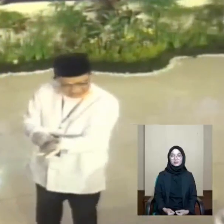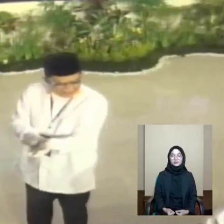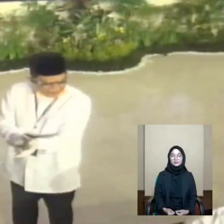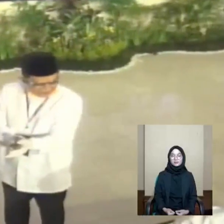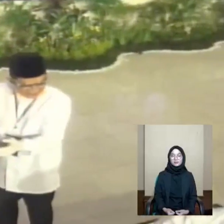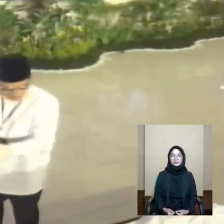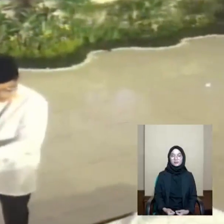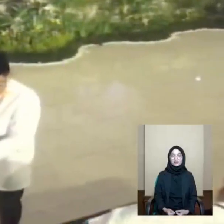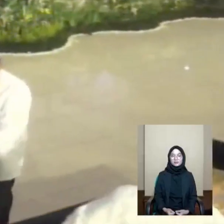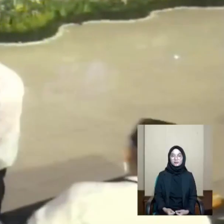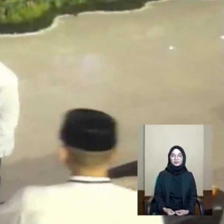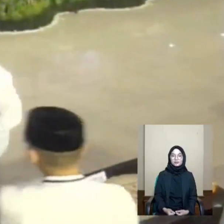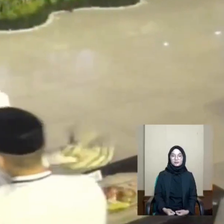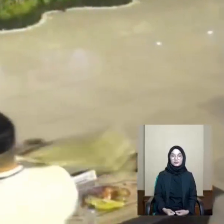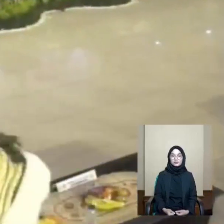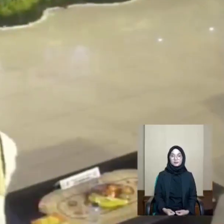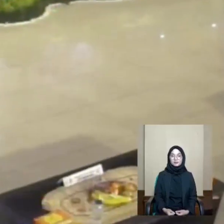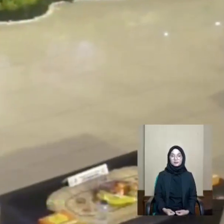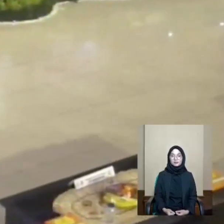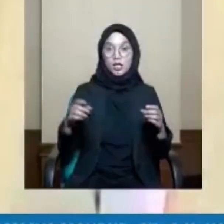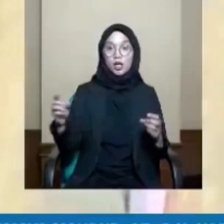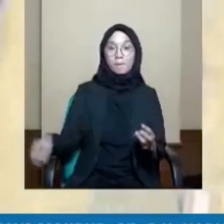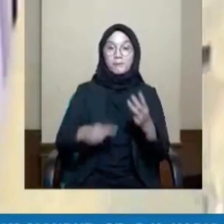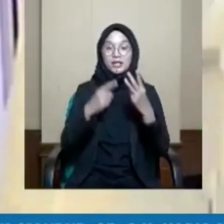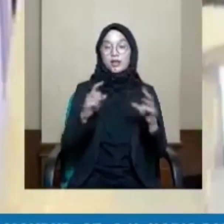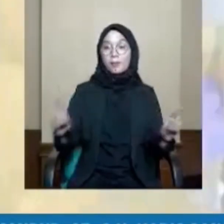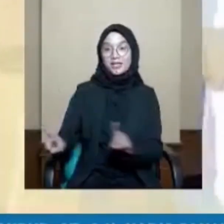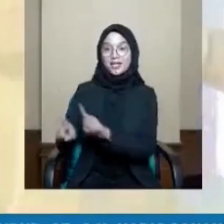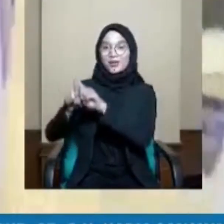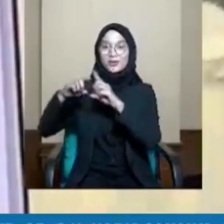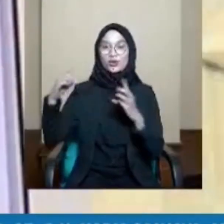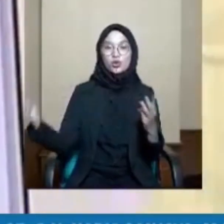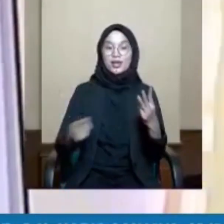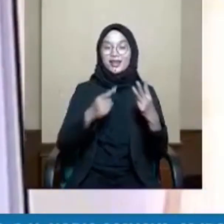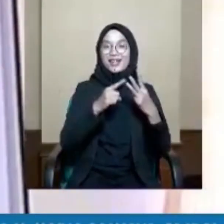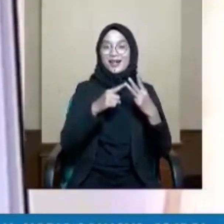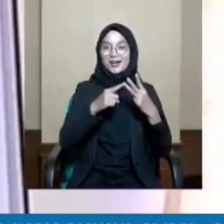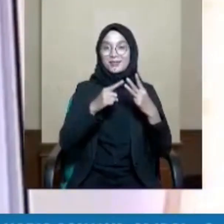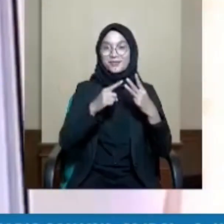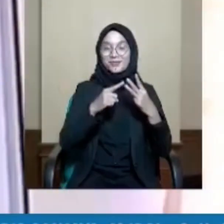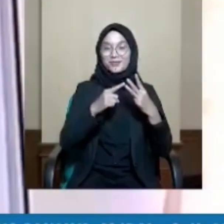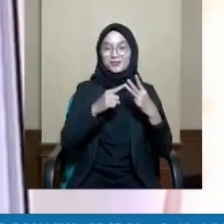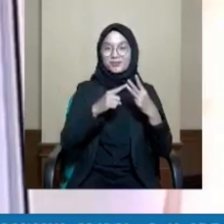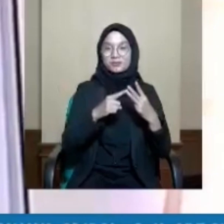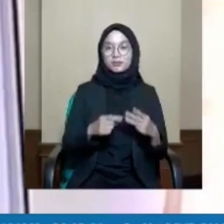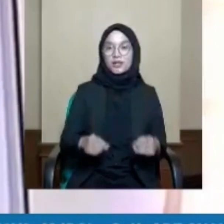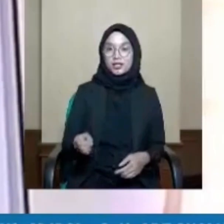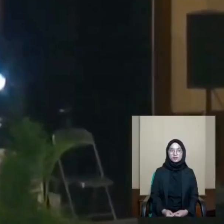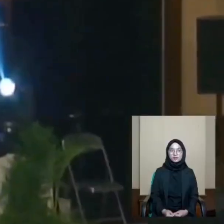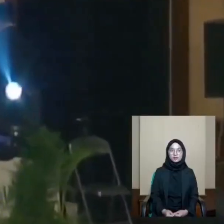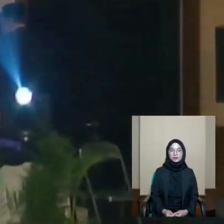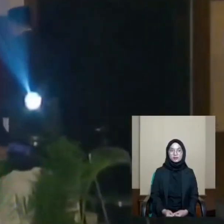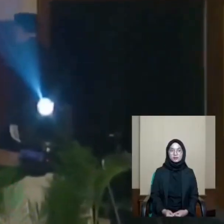wakil bupati Tasikmalaya yang digelar KPU Kabupaten Tasikmalaya di gedung DPRD Kabupaten Tasikmalaya, Kamis 5 November